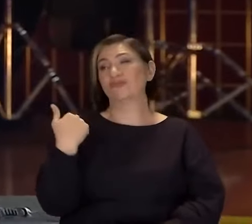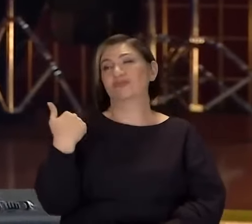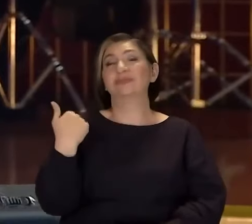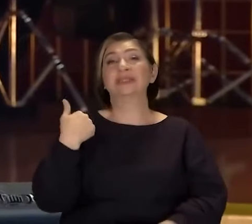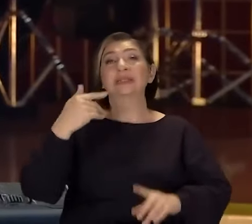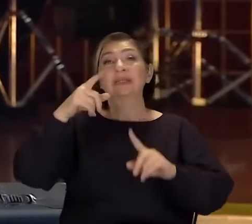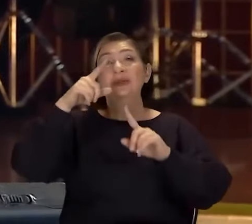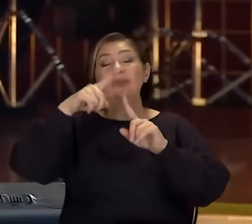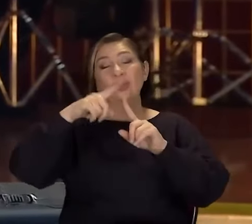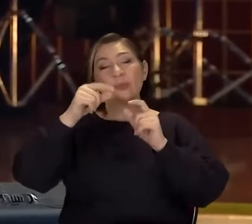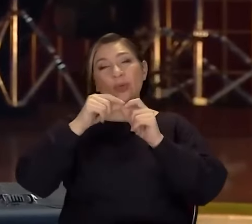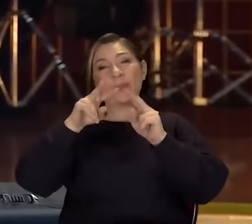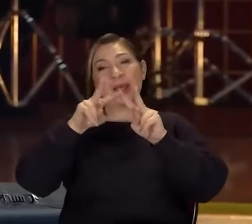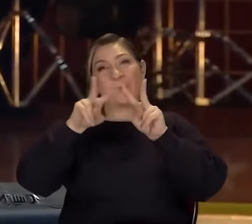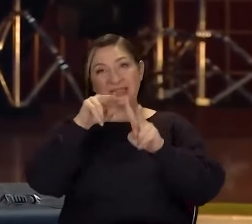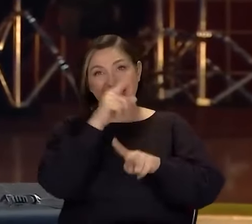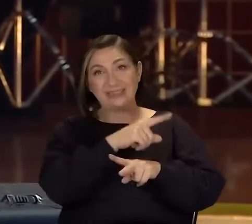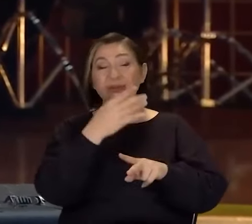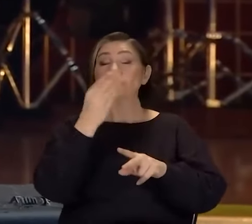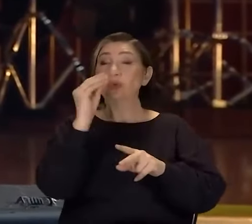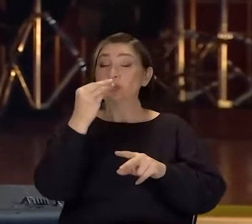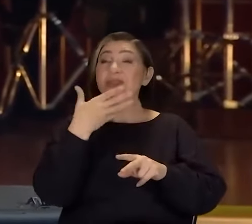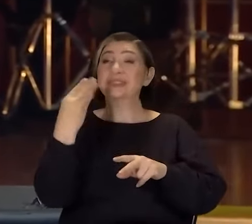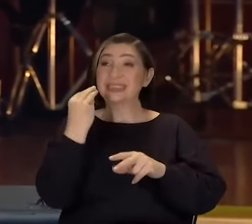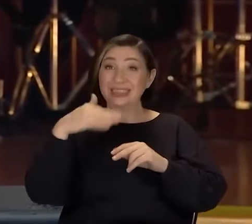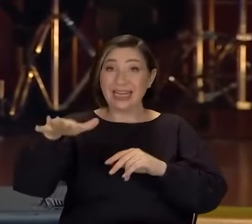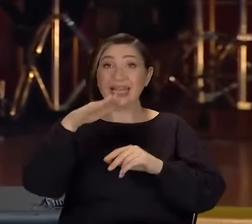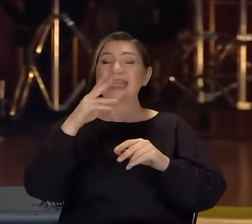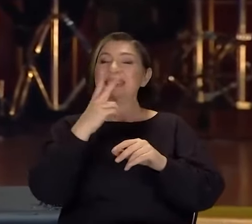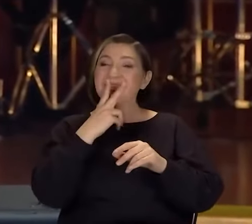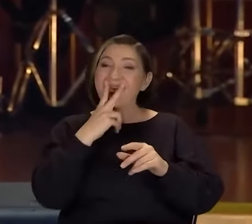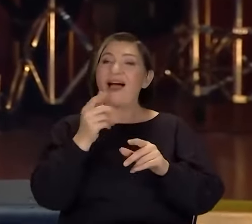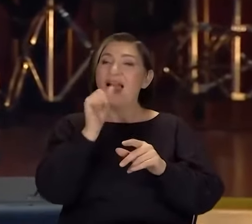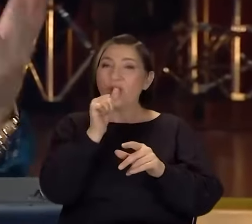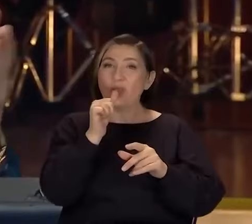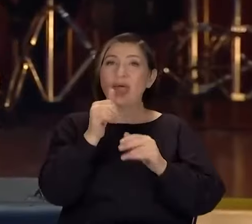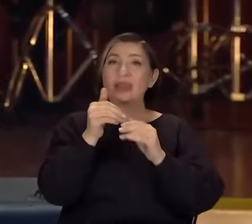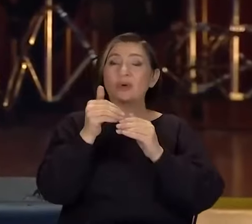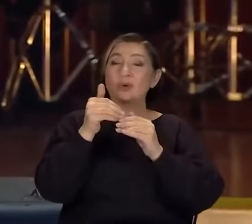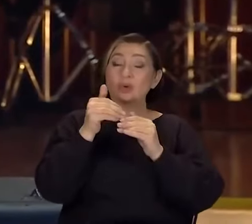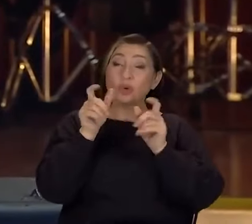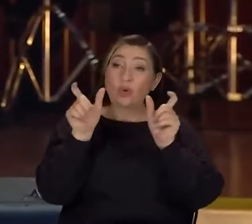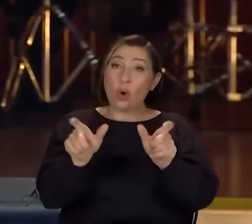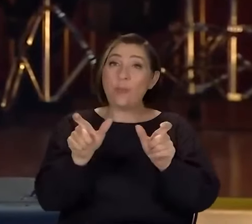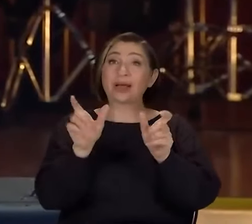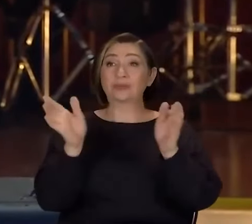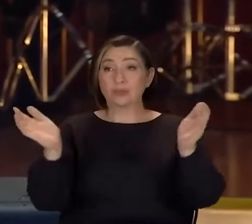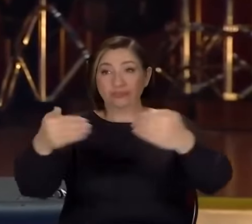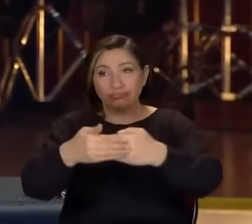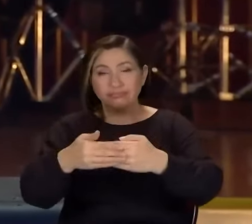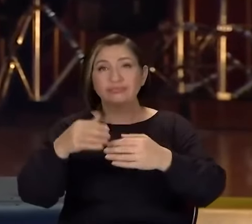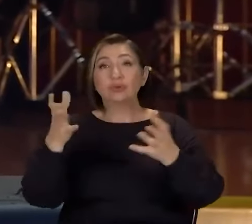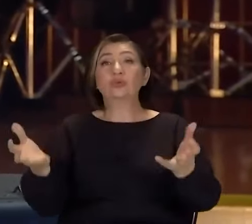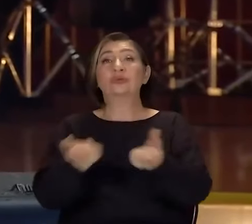de Türkiye Büyük Millet Meclisi'nin çocukları ve gençleri tütün maddeleri ve alkolden koruma, kollama,